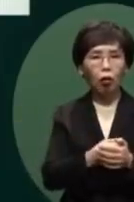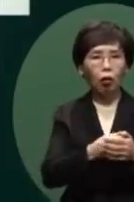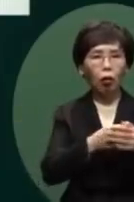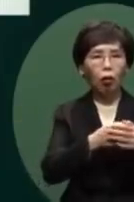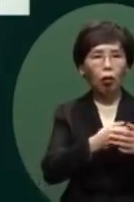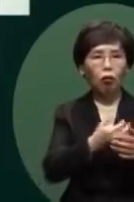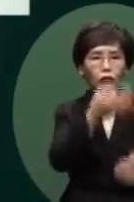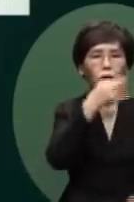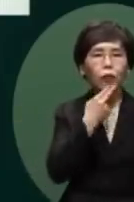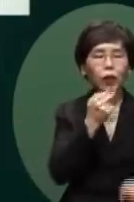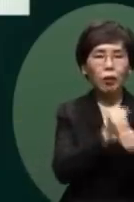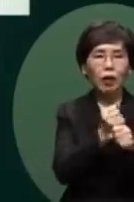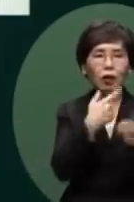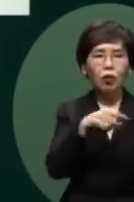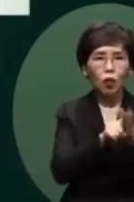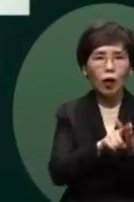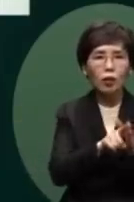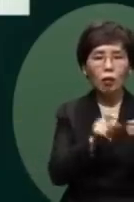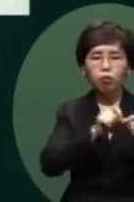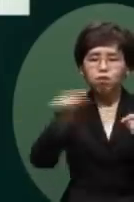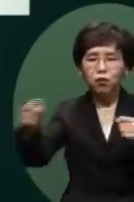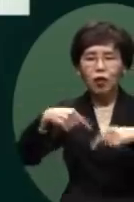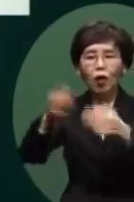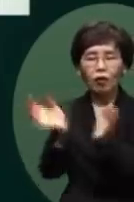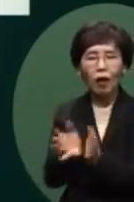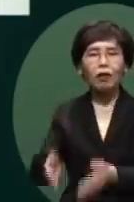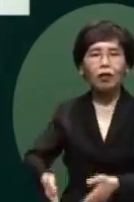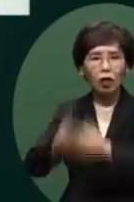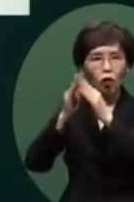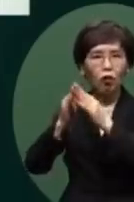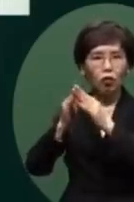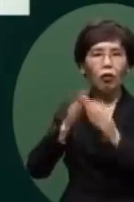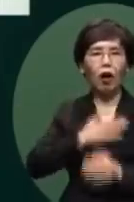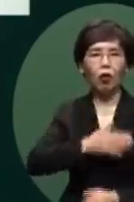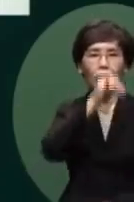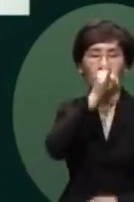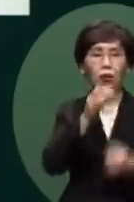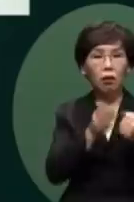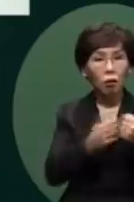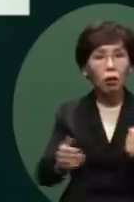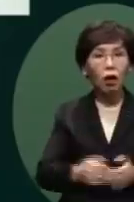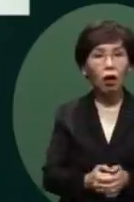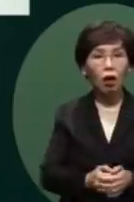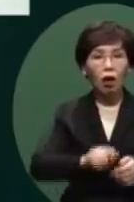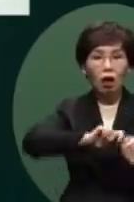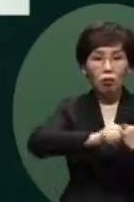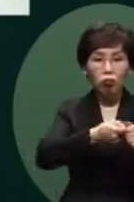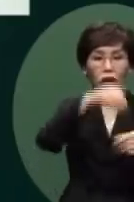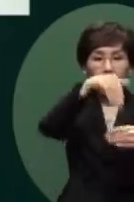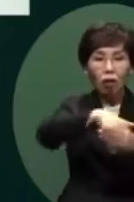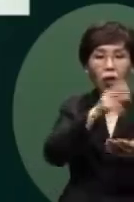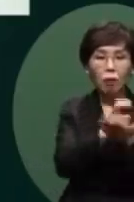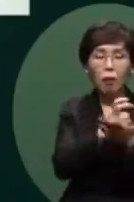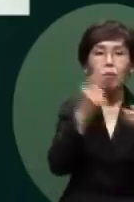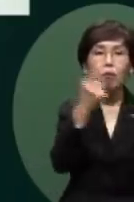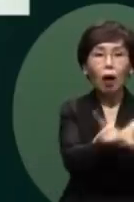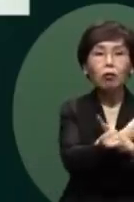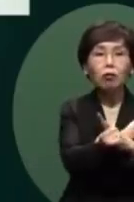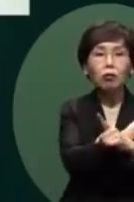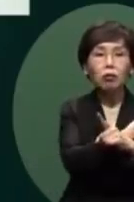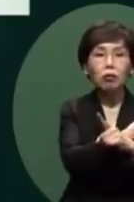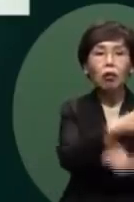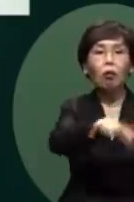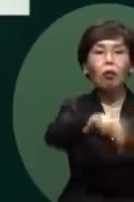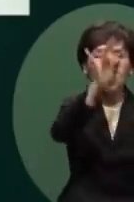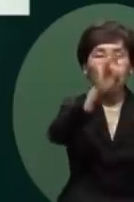위해서 위성정당을 만든다고 한 것으로 저는 알고 있습니다. 그래서 이런 무리한 선거법 개정 자체가